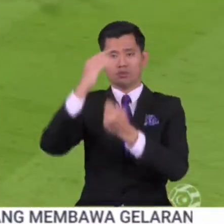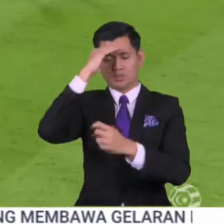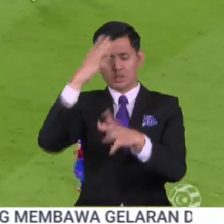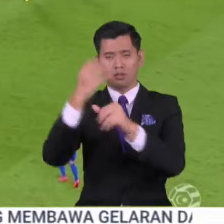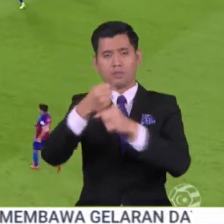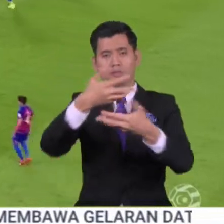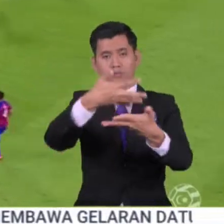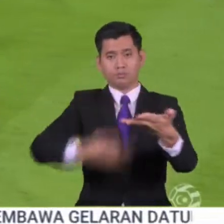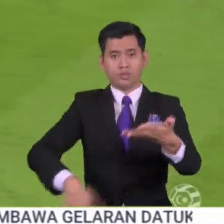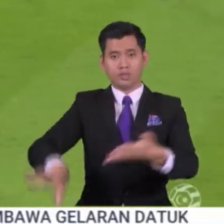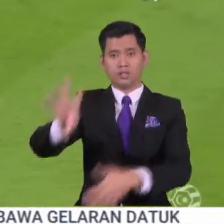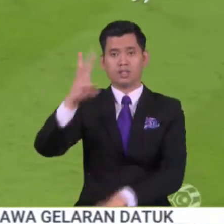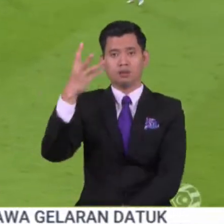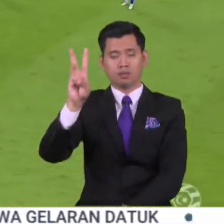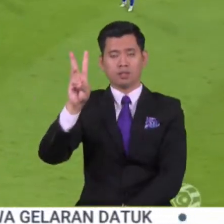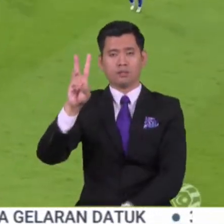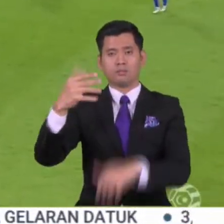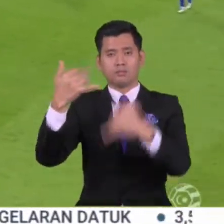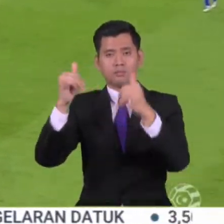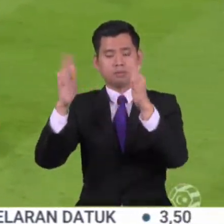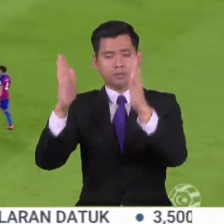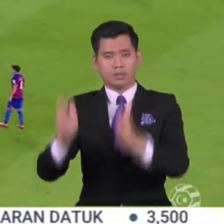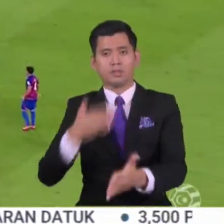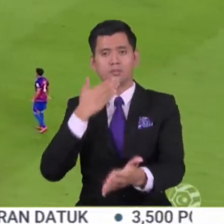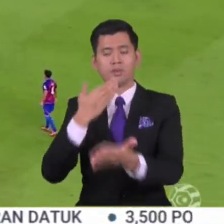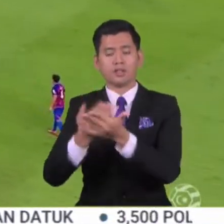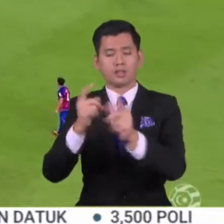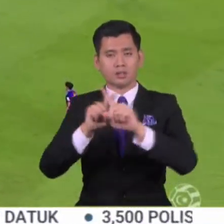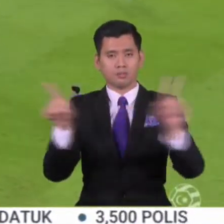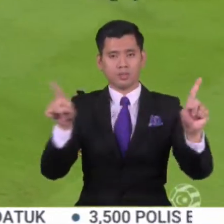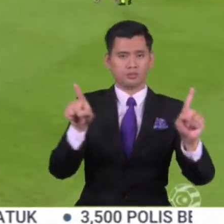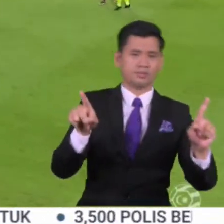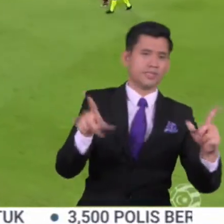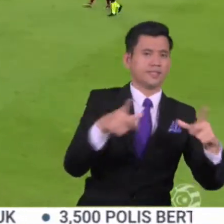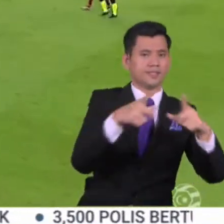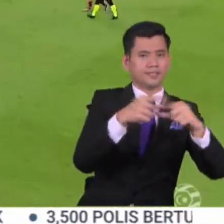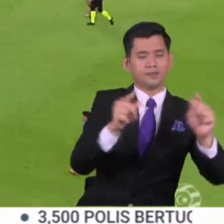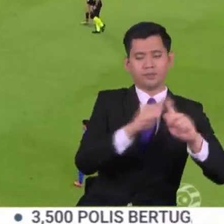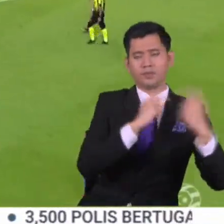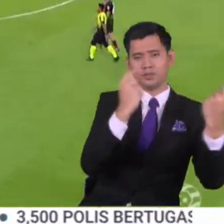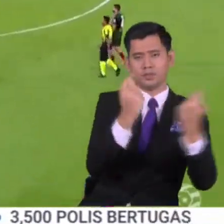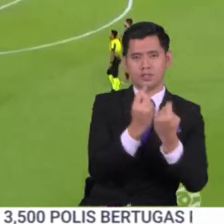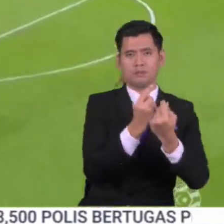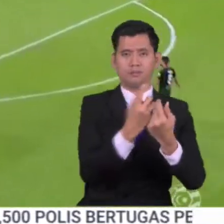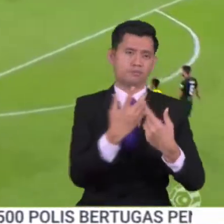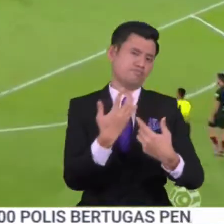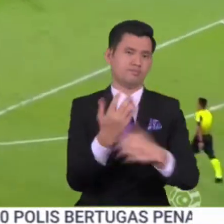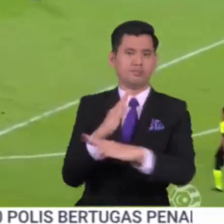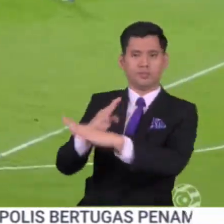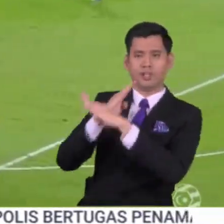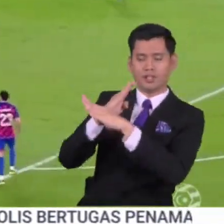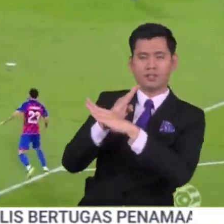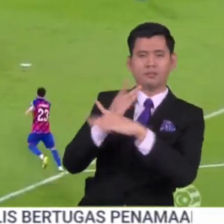16 terbaik pada edisi lalu namun kemaraan di kelab jepun urawa red Diamond yang kemudiannya muncul